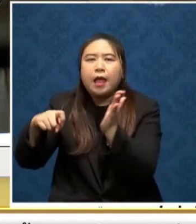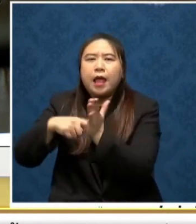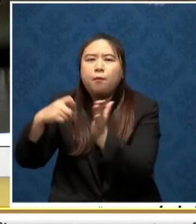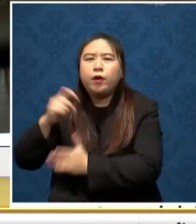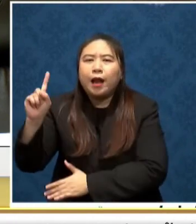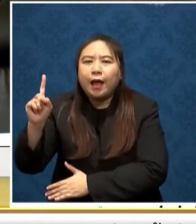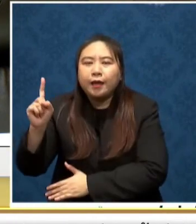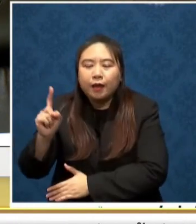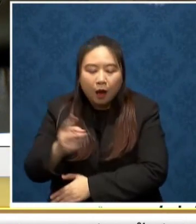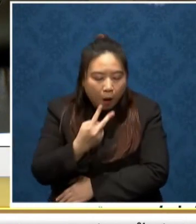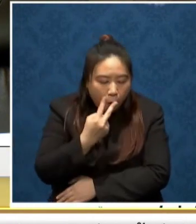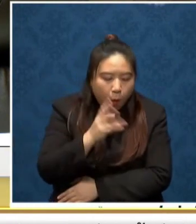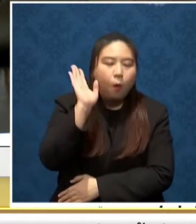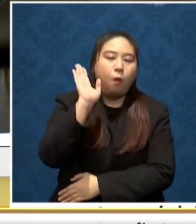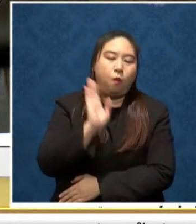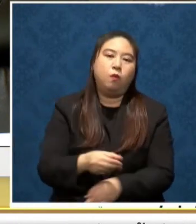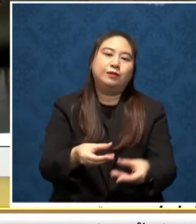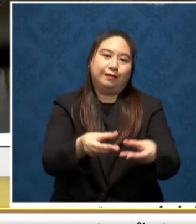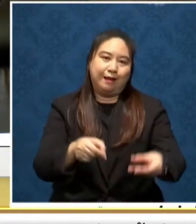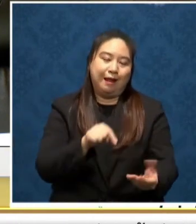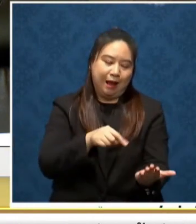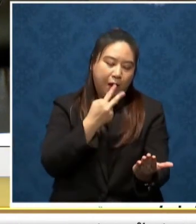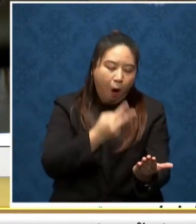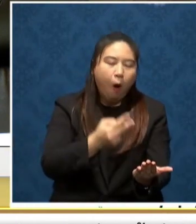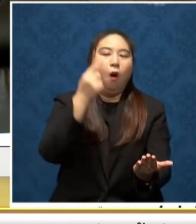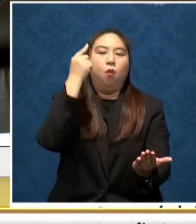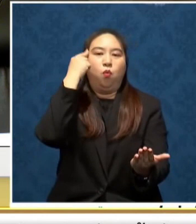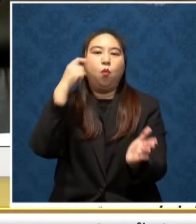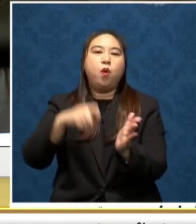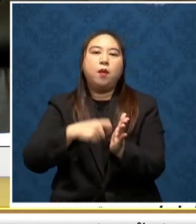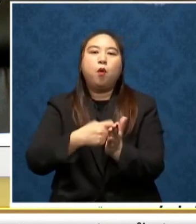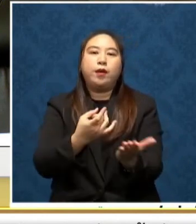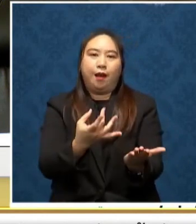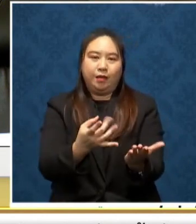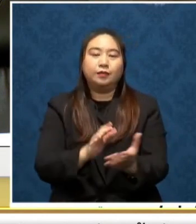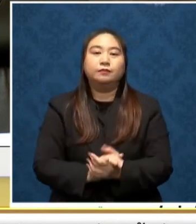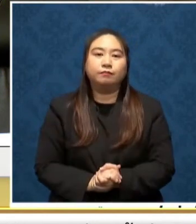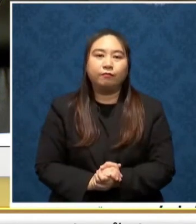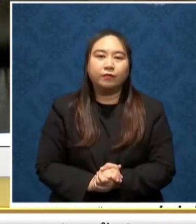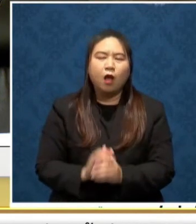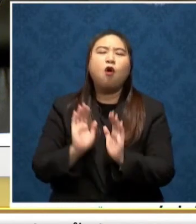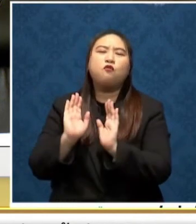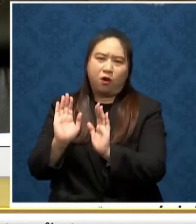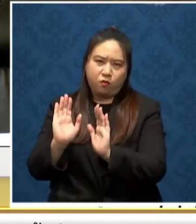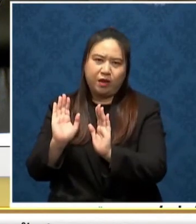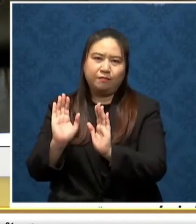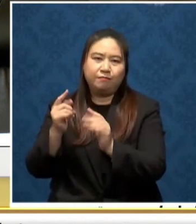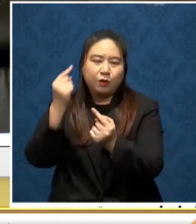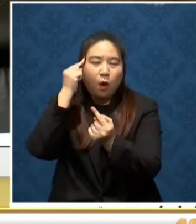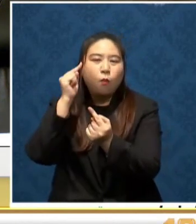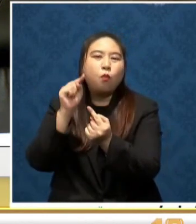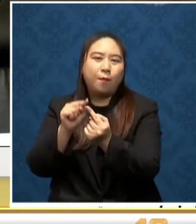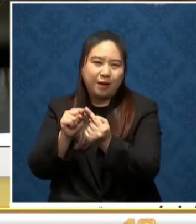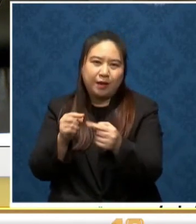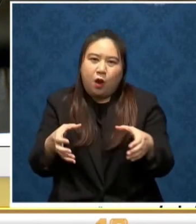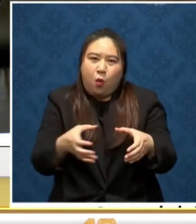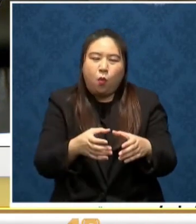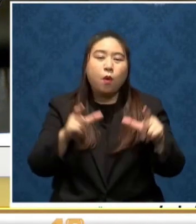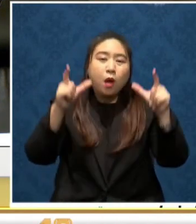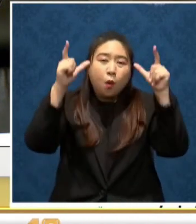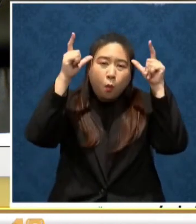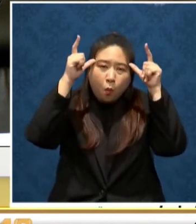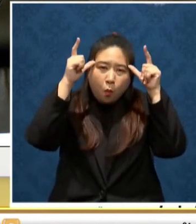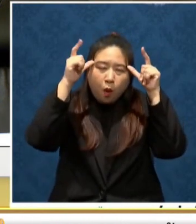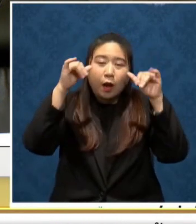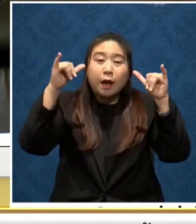ที่ท่านนำมาในวันนี้นะครับแต่อย่างไรก็ตามก็ฝากไว้ด้วยนะครับว่าก็เป็นความหวังเหมือนกันนะครับที่ทางกลุ่มเกษตรกรผู้เลี้ยงโคกระ